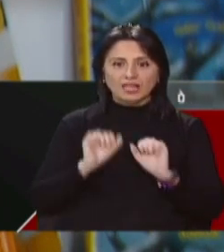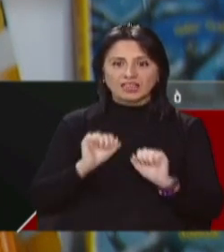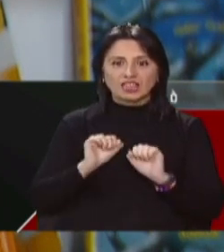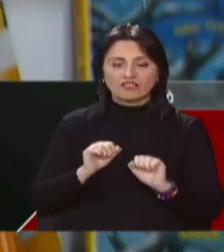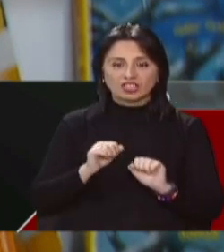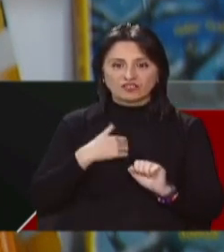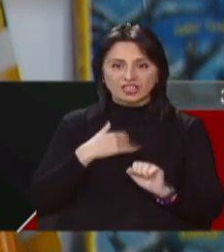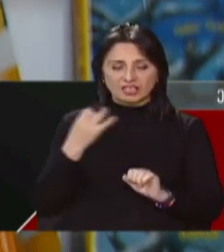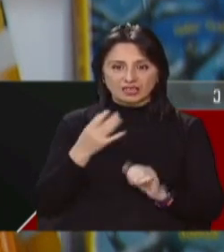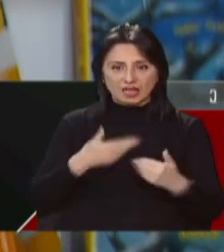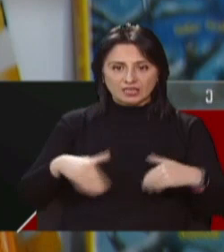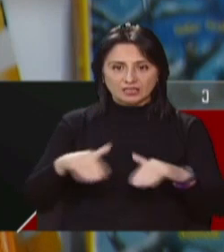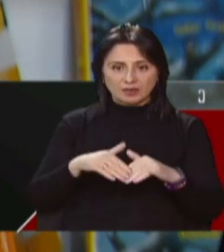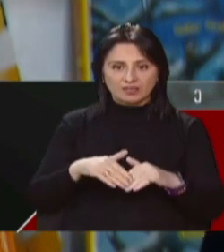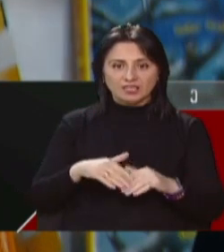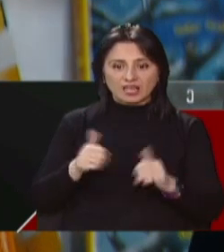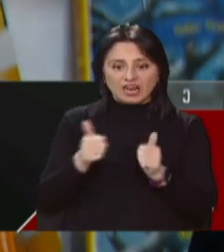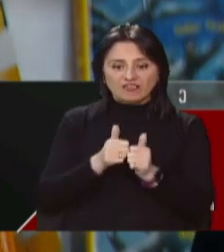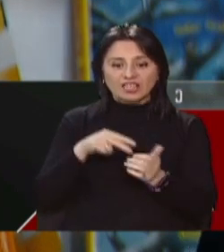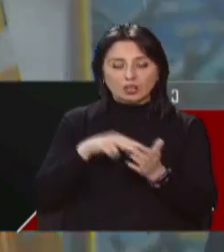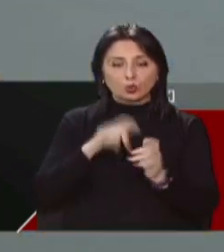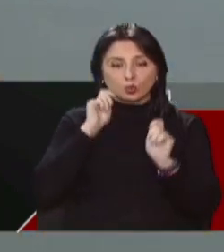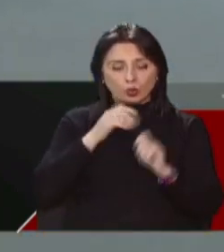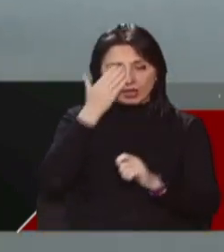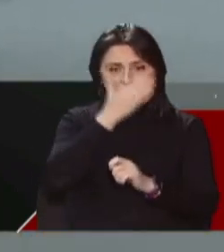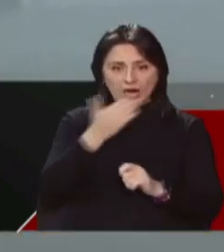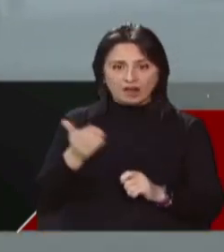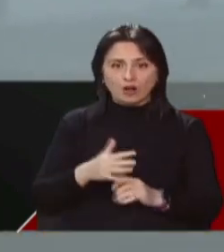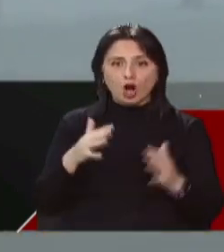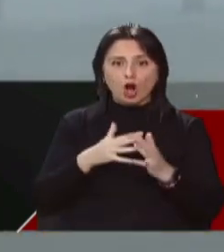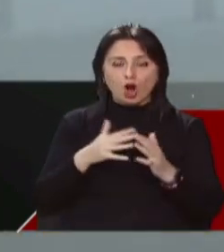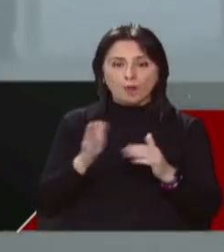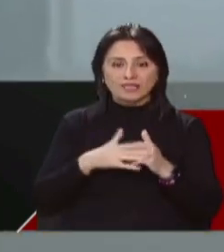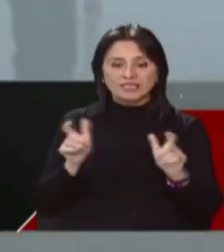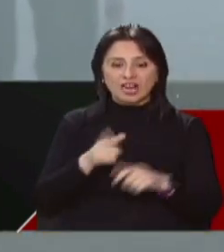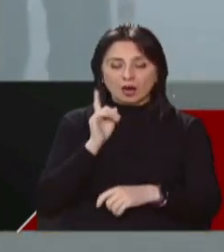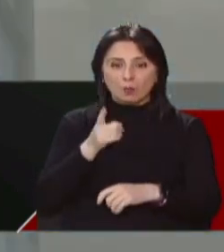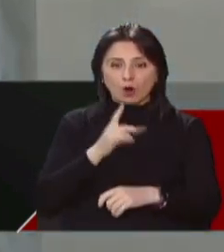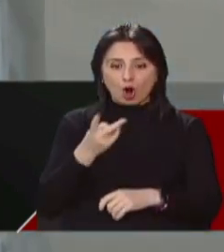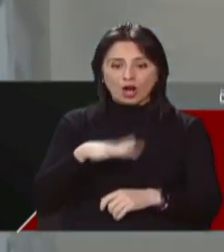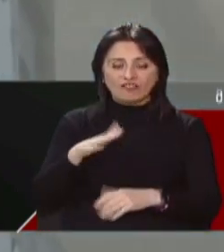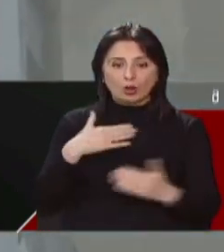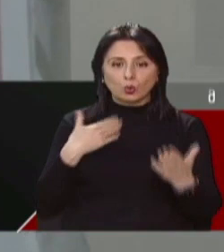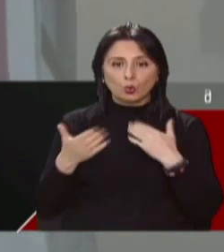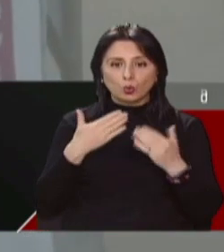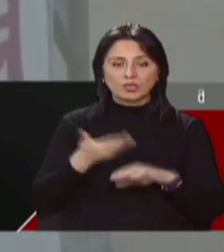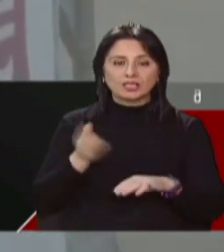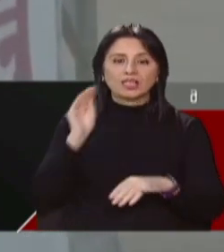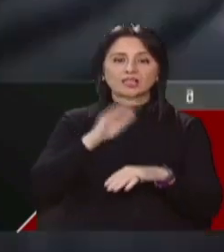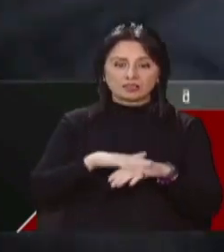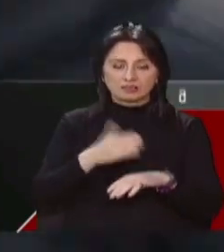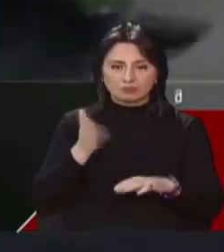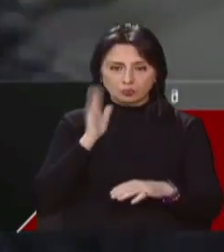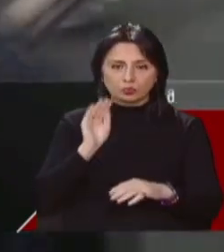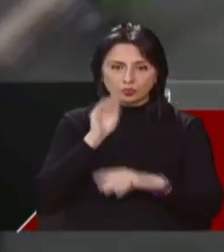ჩვენი ეროვნული ინტერესები, დაუდგეთ გვერდით უკრაინელ ხალხს. Ომის და სანქციების მუქარ ახლა ორი ქვეყნის ურთიერთობებს დამატებით